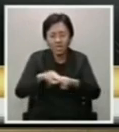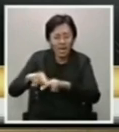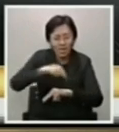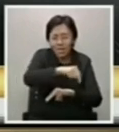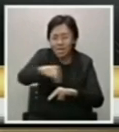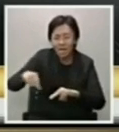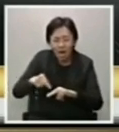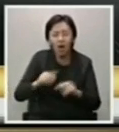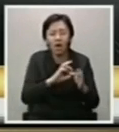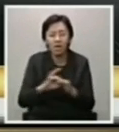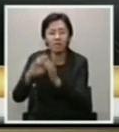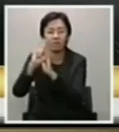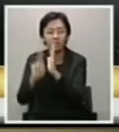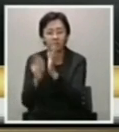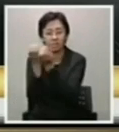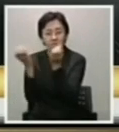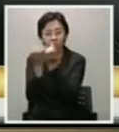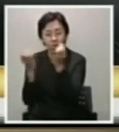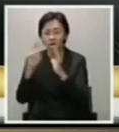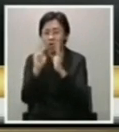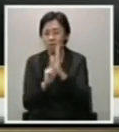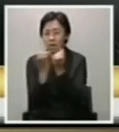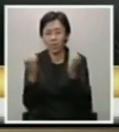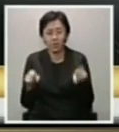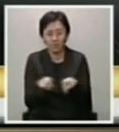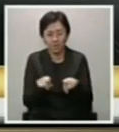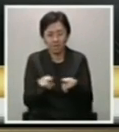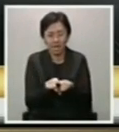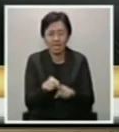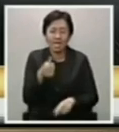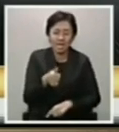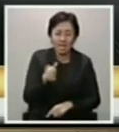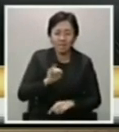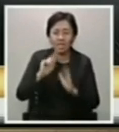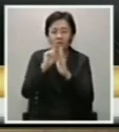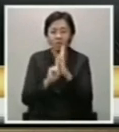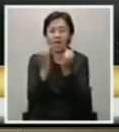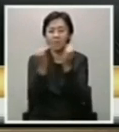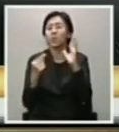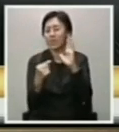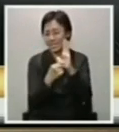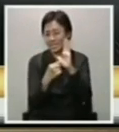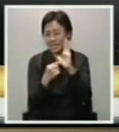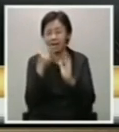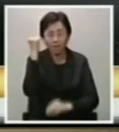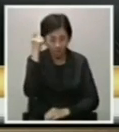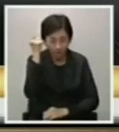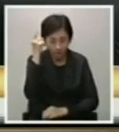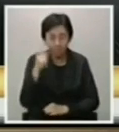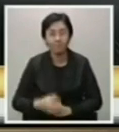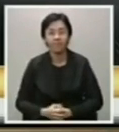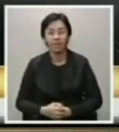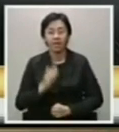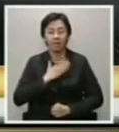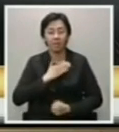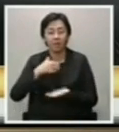นูญฉบับนี้แหละครับรัฐธรรมนูญฉบับเดียวกันเลยที่เรียกว่าดีไม่ดีก็รัฐธรรมนูญนี้แหละครับเข้าใจไหมนะเพราะนั้